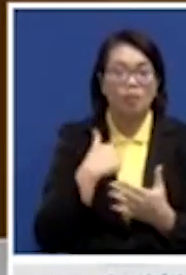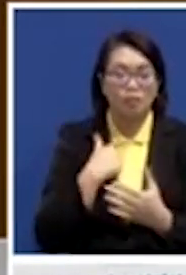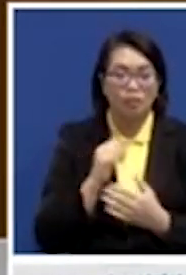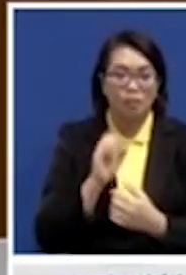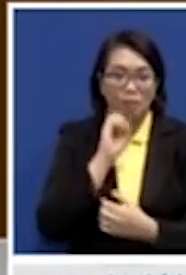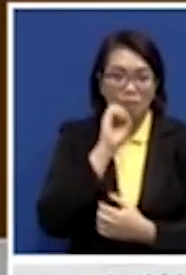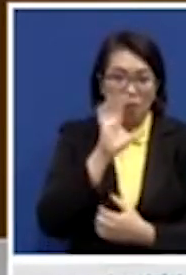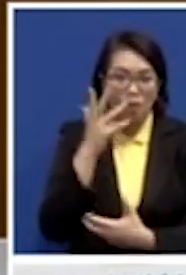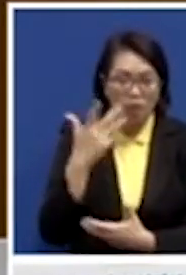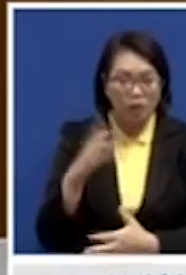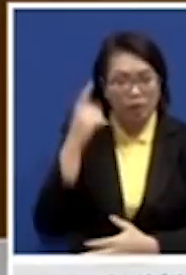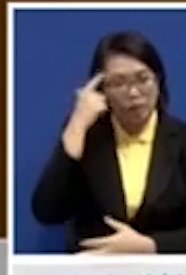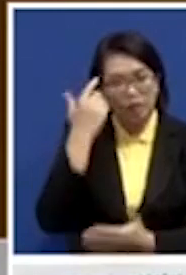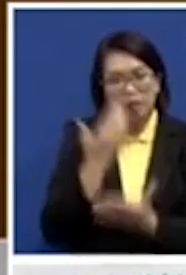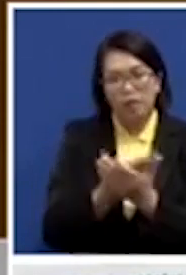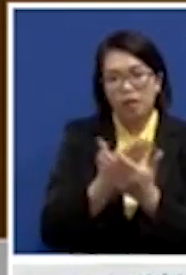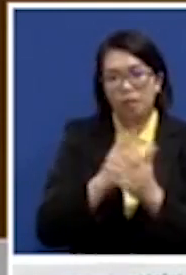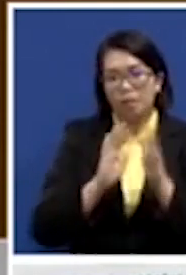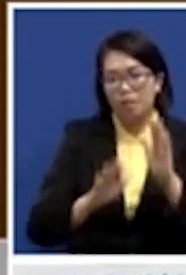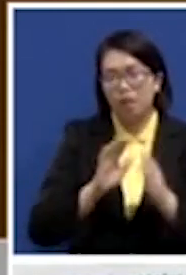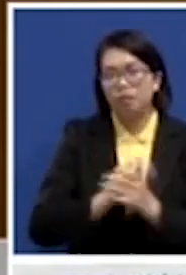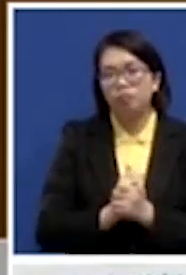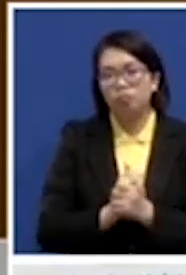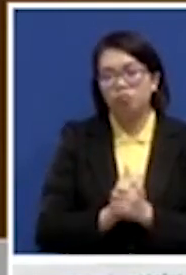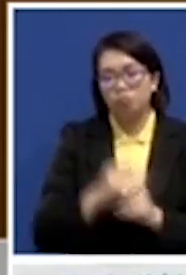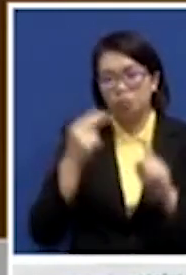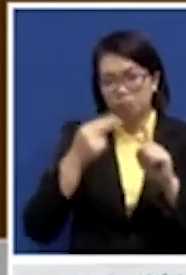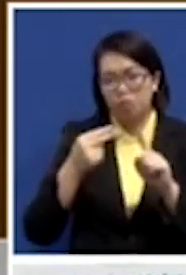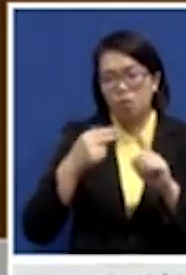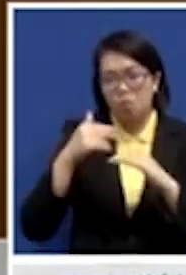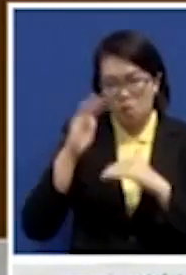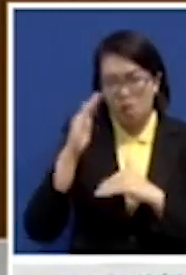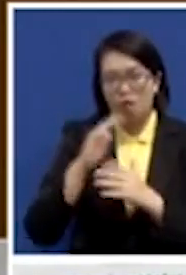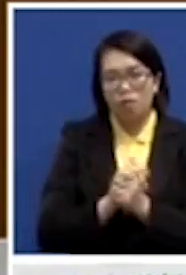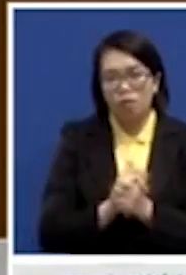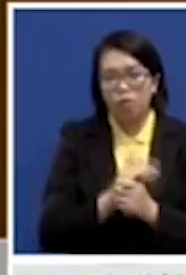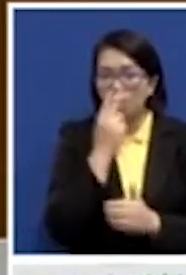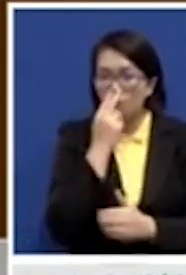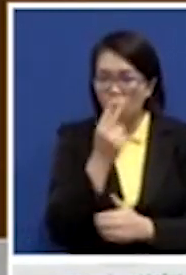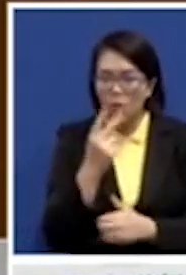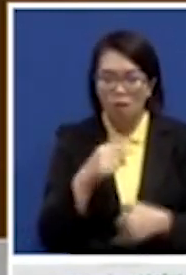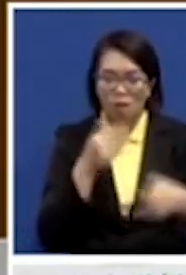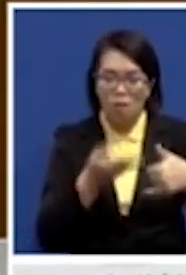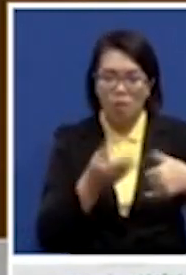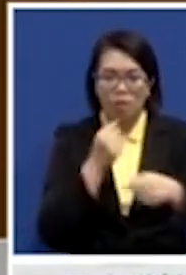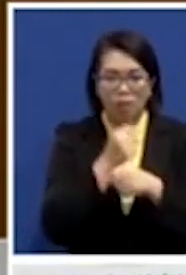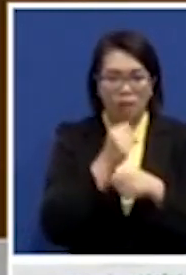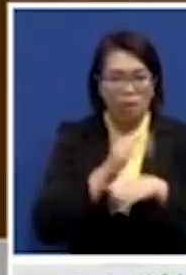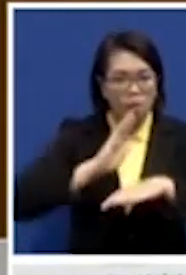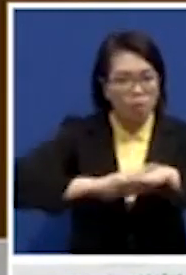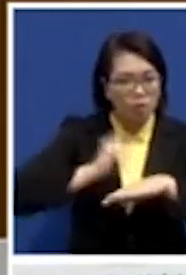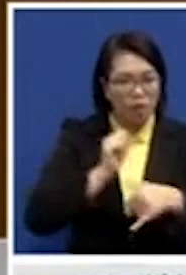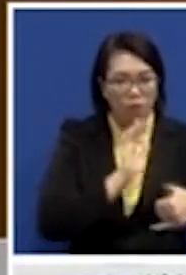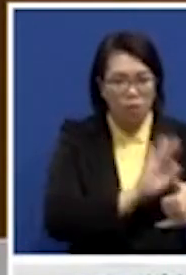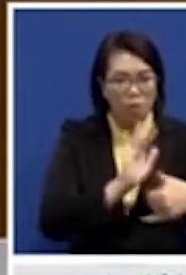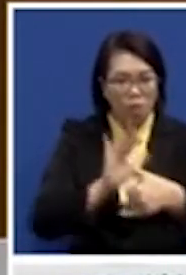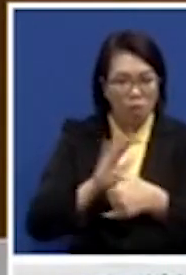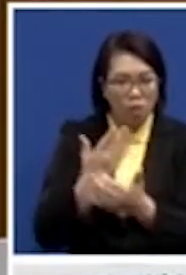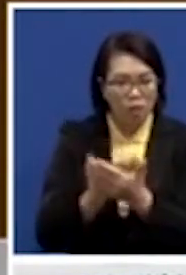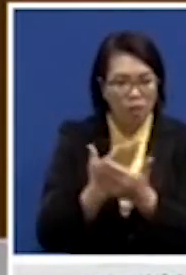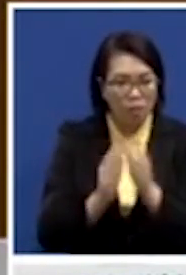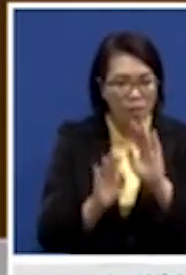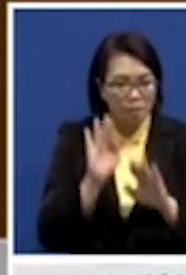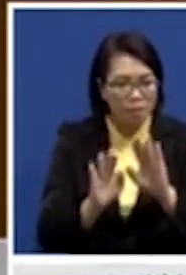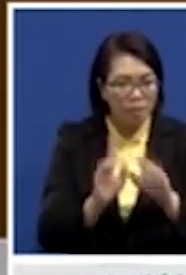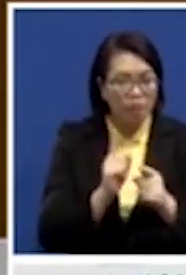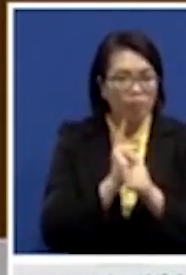ถึง 10,000 บาทต่อหัวตามความชำนาญตามความสามารถของพี่น้องอสม.แต่ละคนนะครับแล้วก็